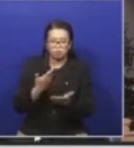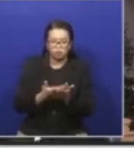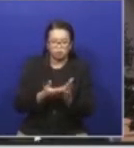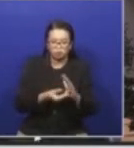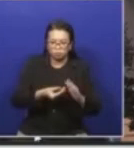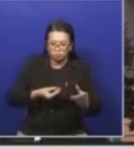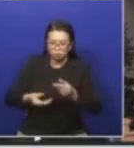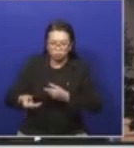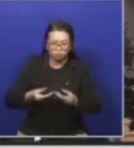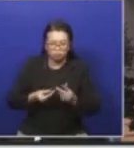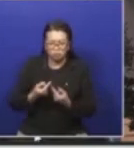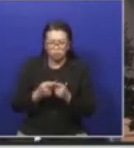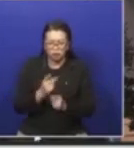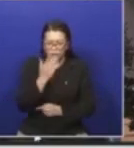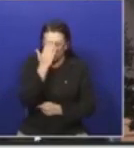จะดูสั้นแต่ดูเหลือน